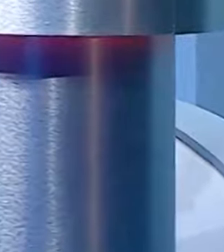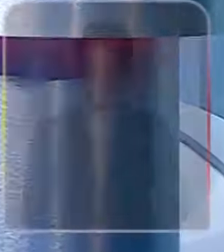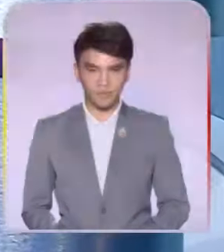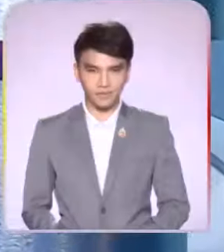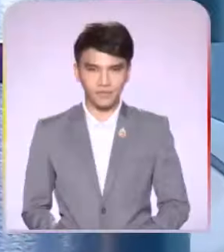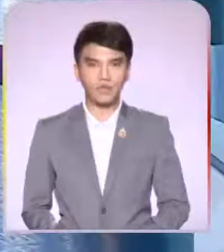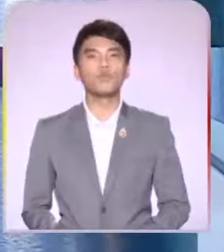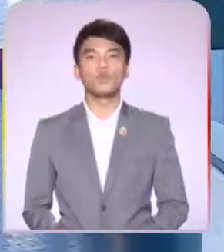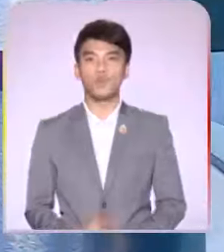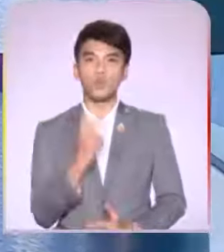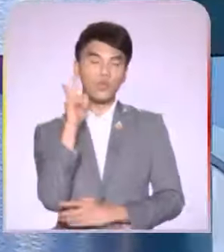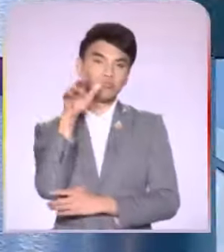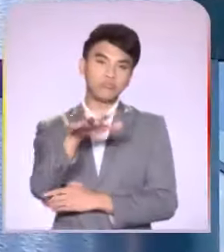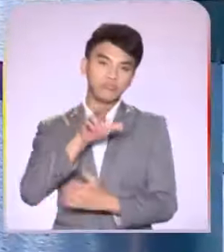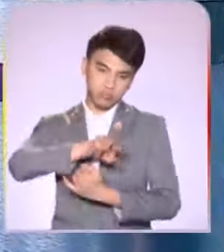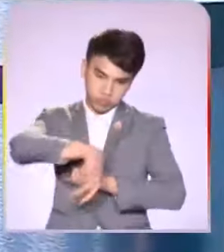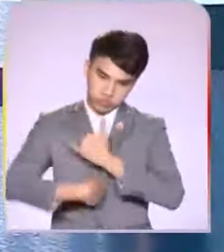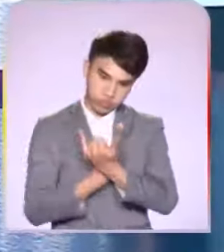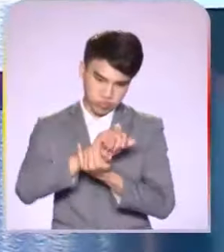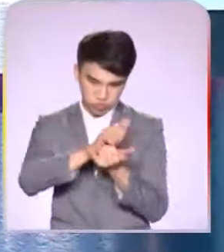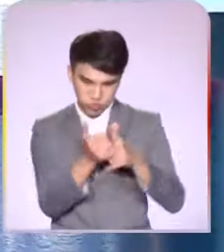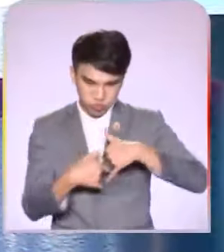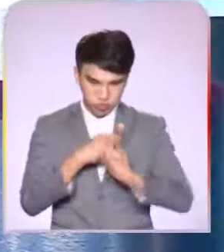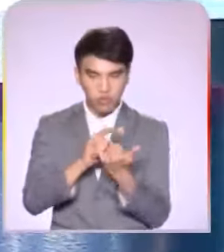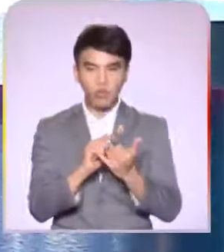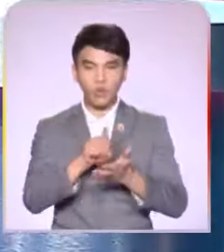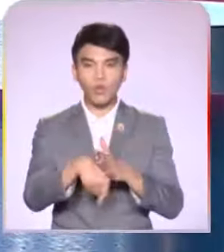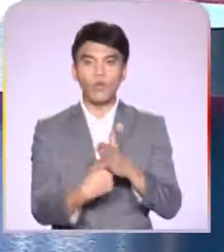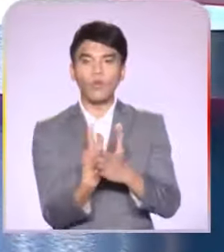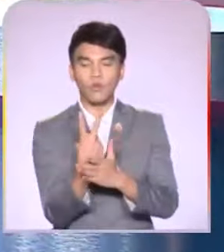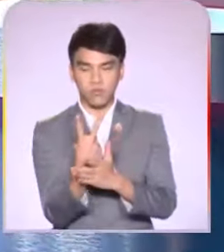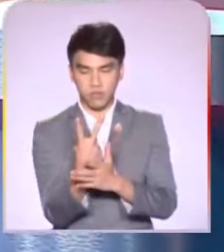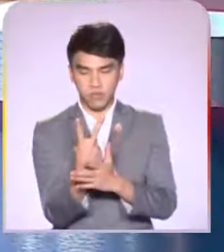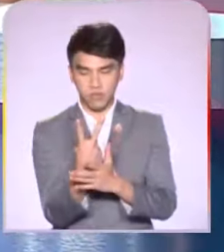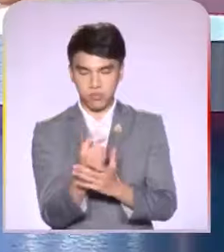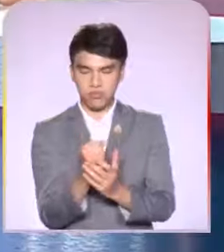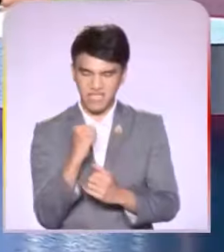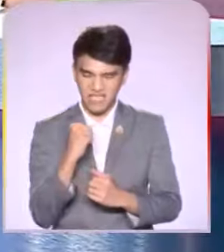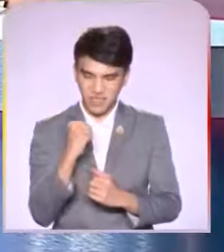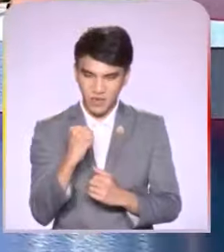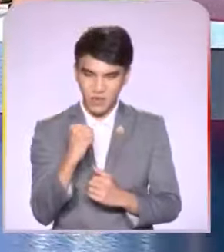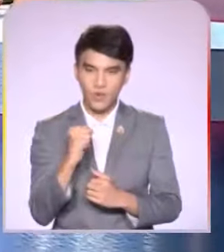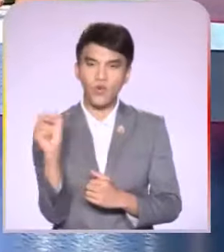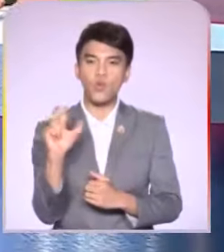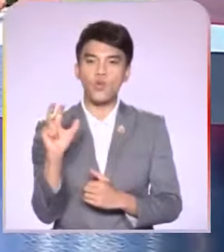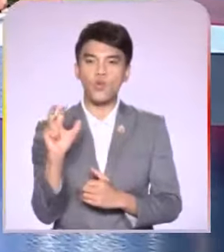กอดรัดฟัดเหวี่ยงกันอยู่2ชั่วโมงอะฮะคุณผู้ชม2ชั่วโมงเต็มๆกับการสู้กับ